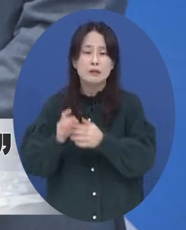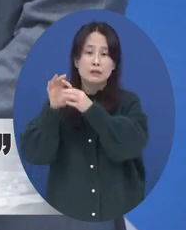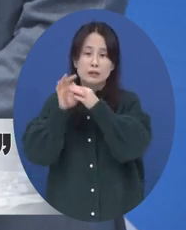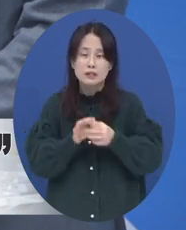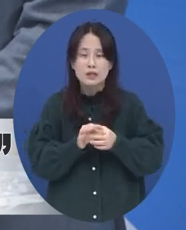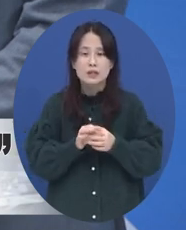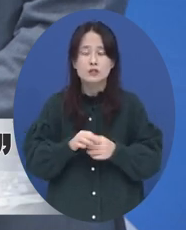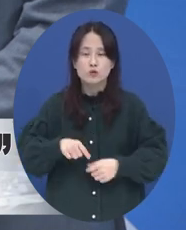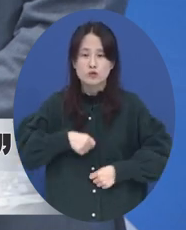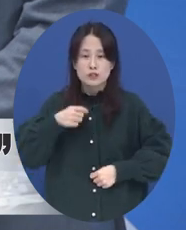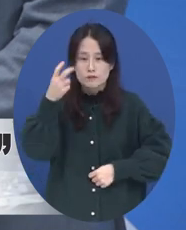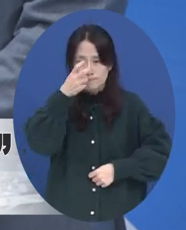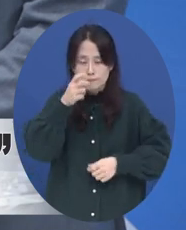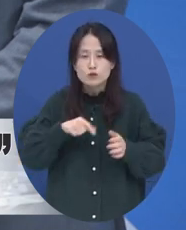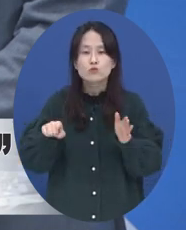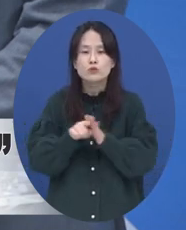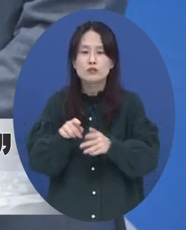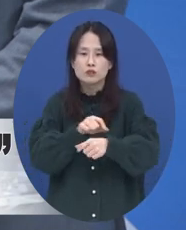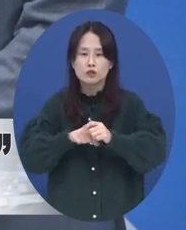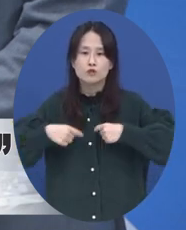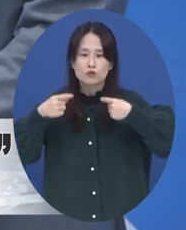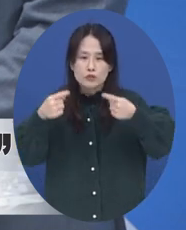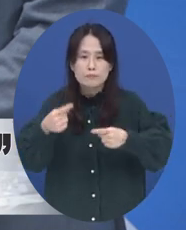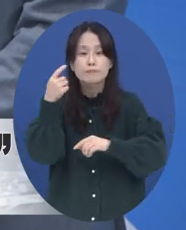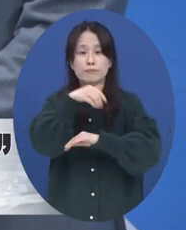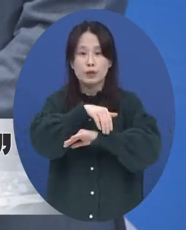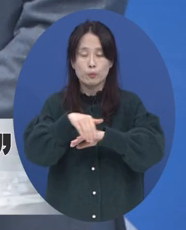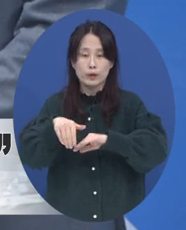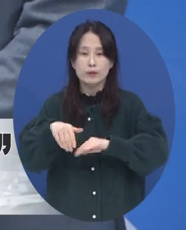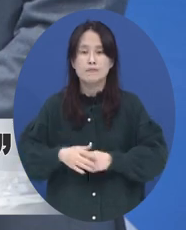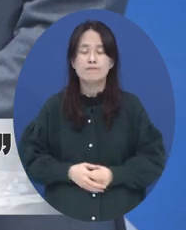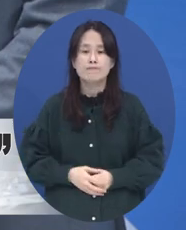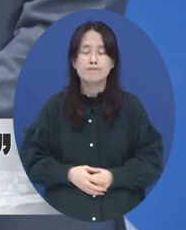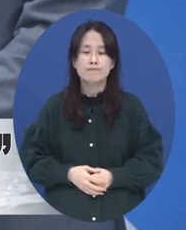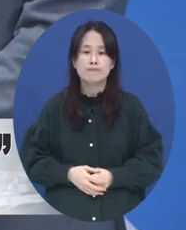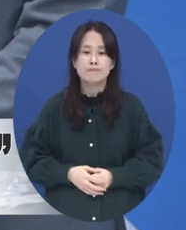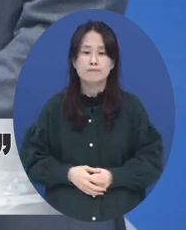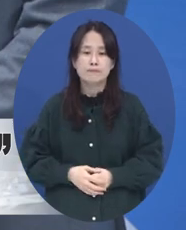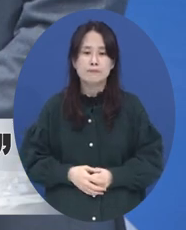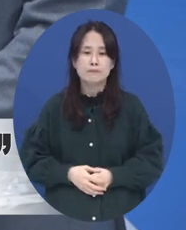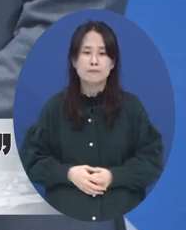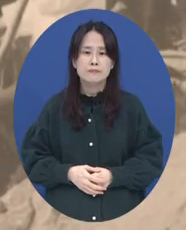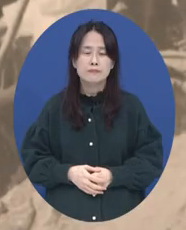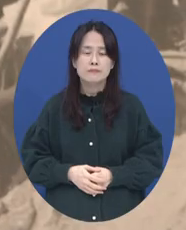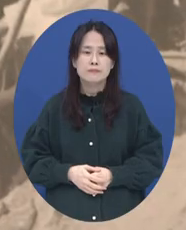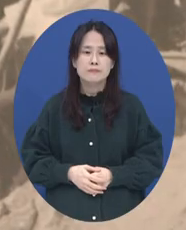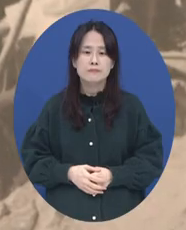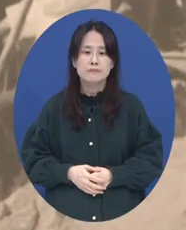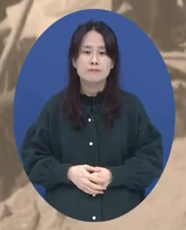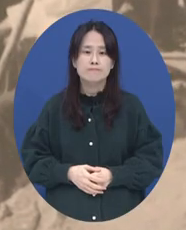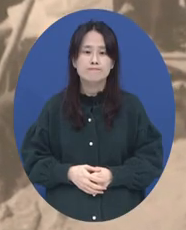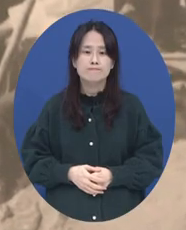경기도는 계속해서 진실이 규명될 수 있도록 적극 나설 계획입니다. 최지영 기자입니다.